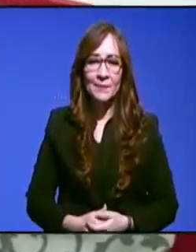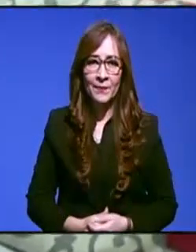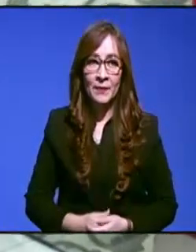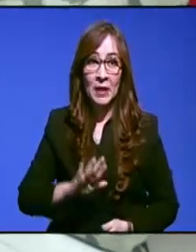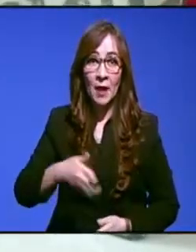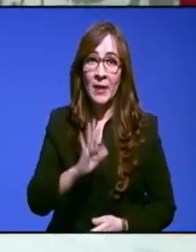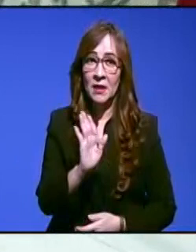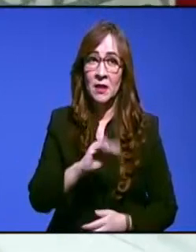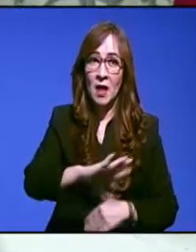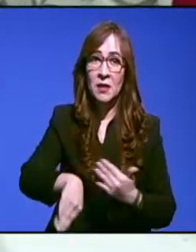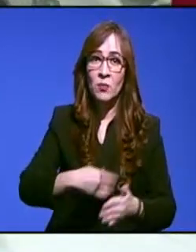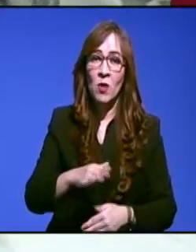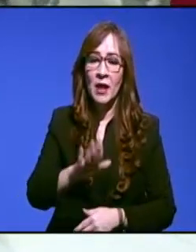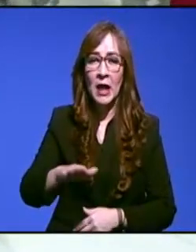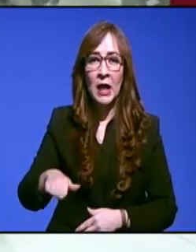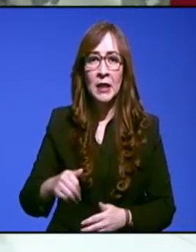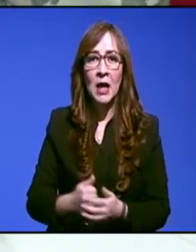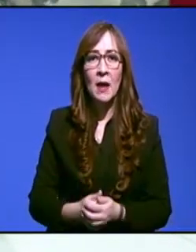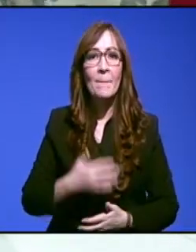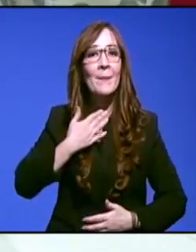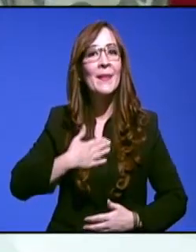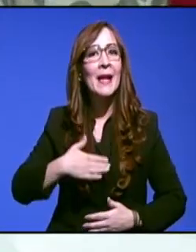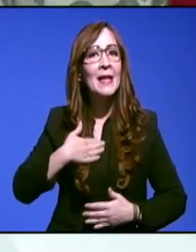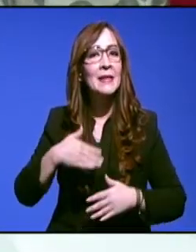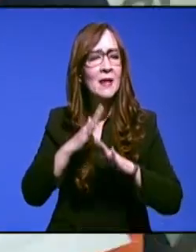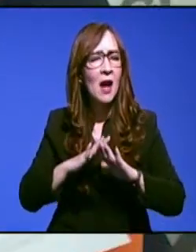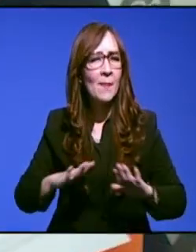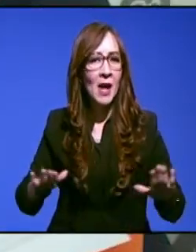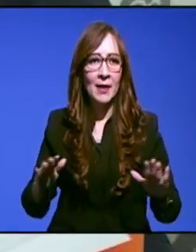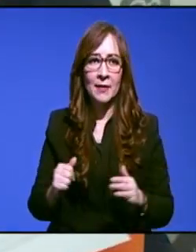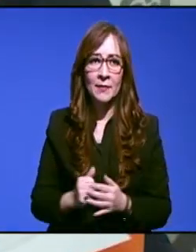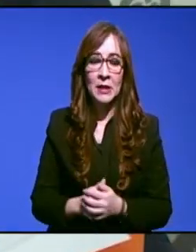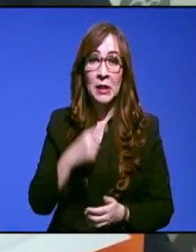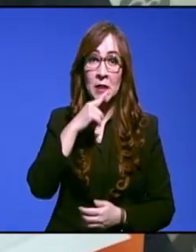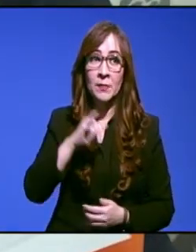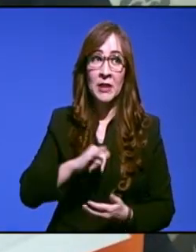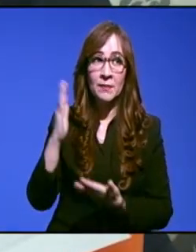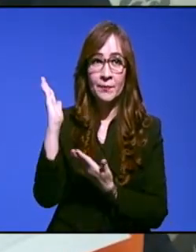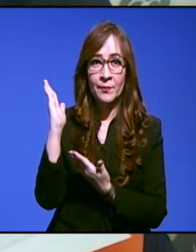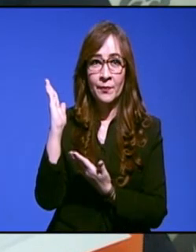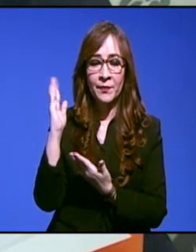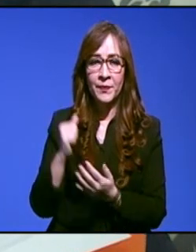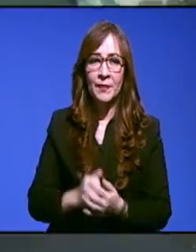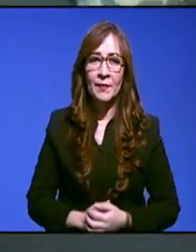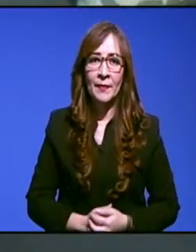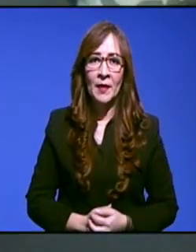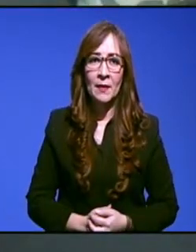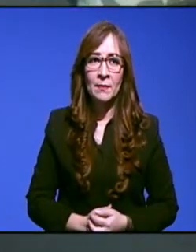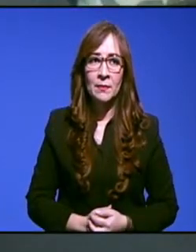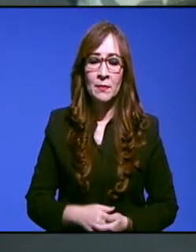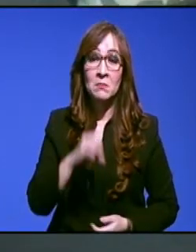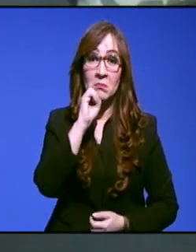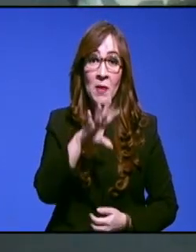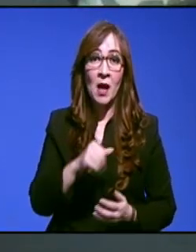semua siswa merasakan kenyamanan belajar di rumah. Seperti Firza dan Alvin, siswa kelas 10 SMA dan kelas 5 ini mengaku